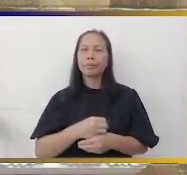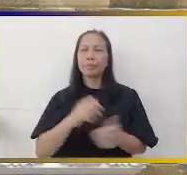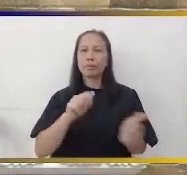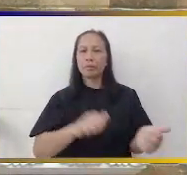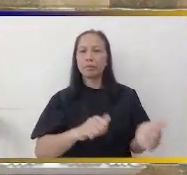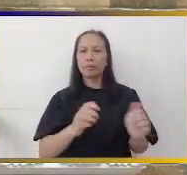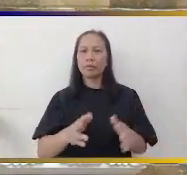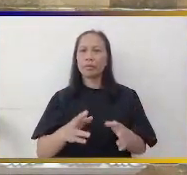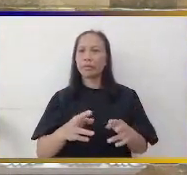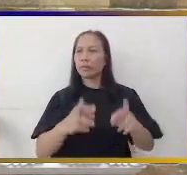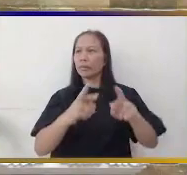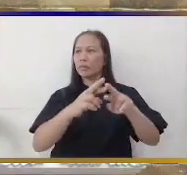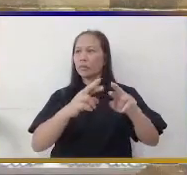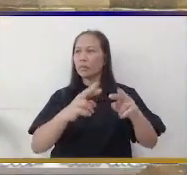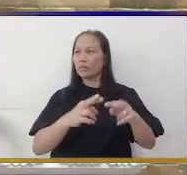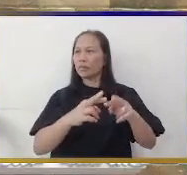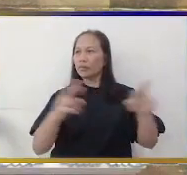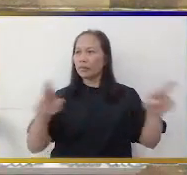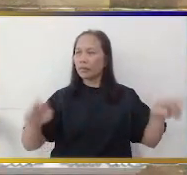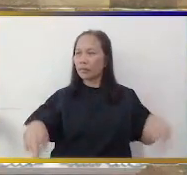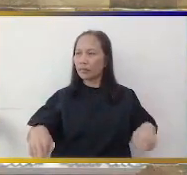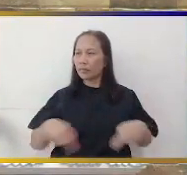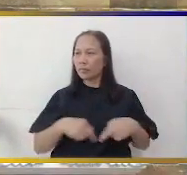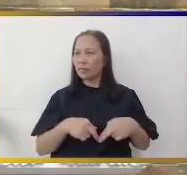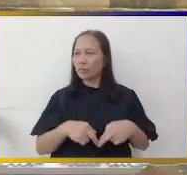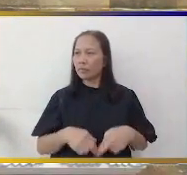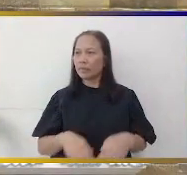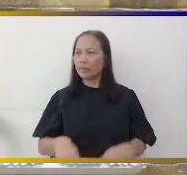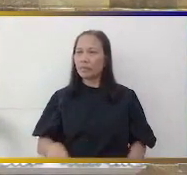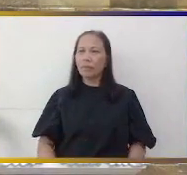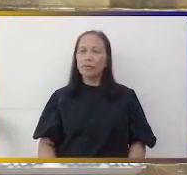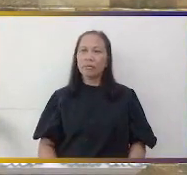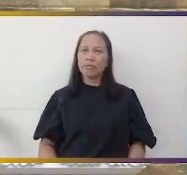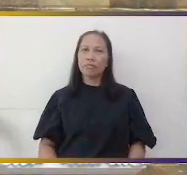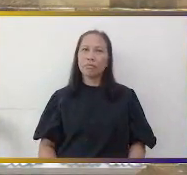niyo na kayo ay magkakaroon ng